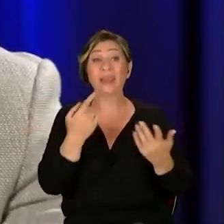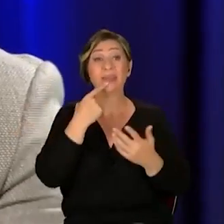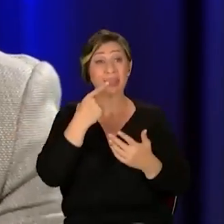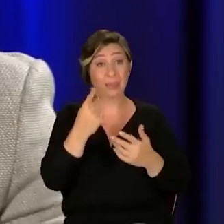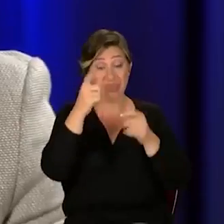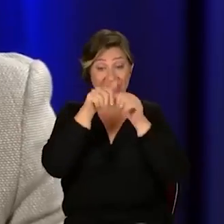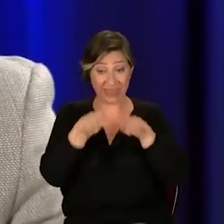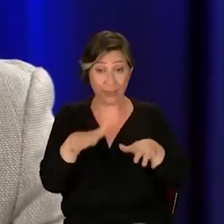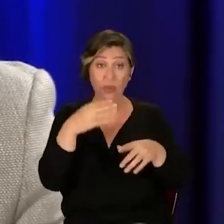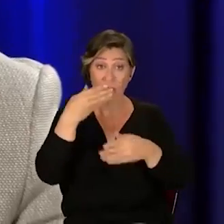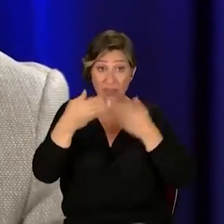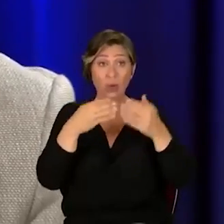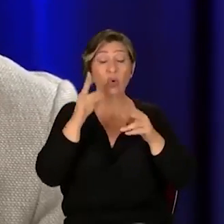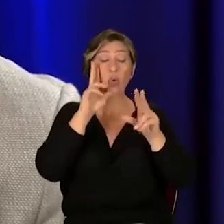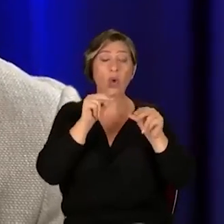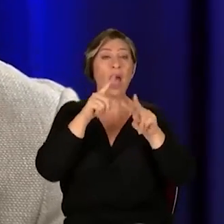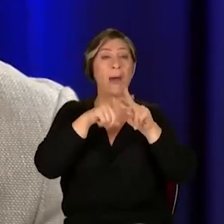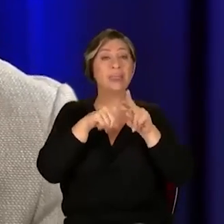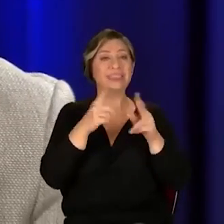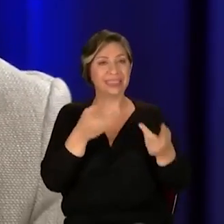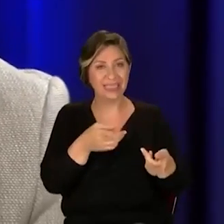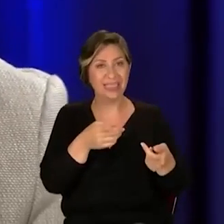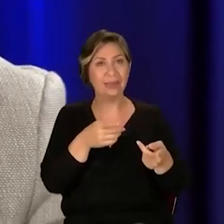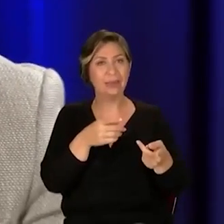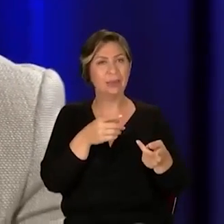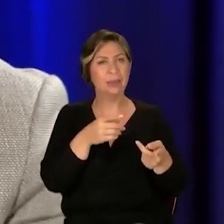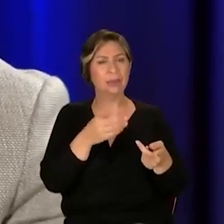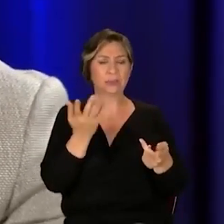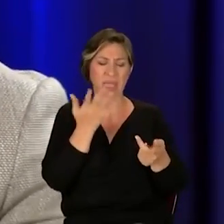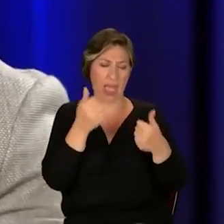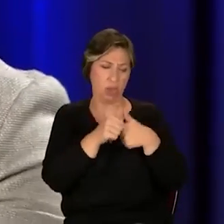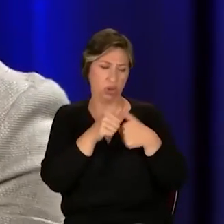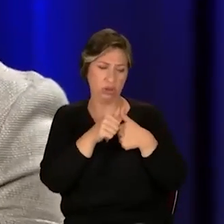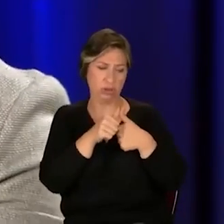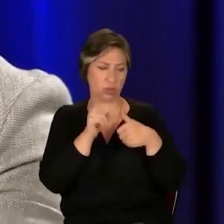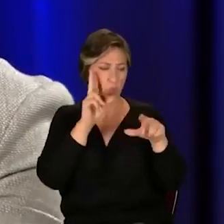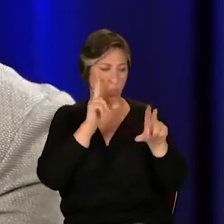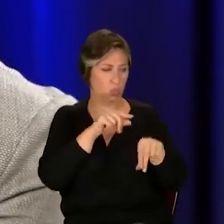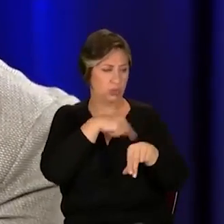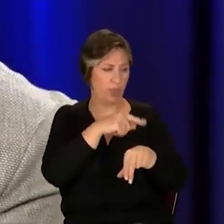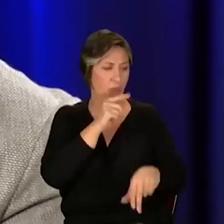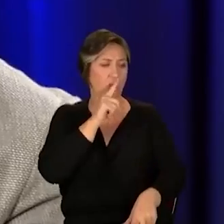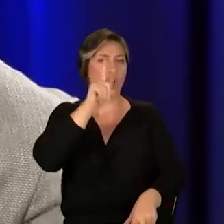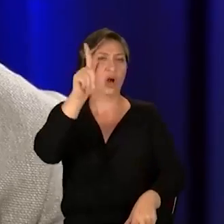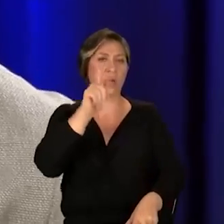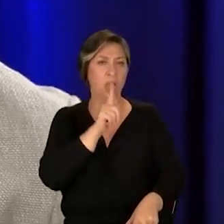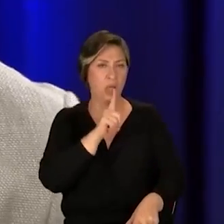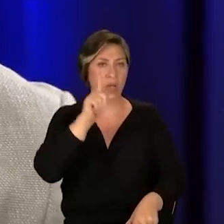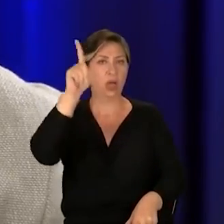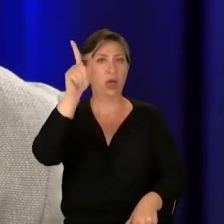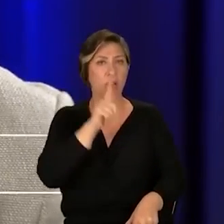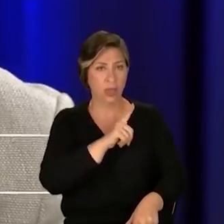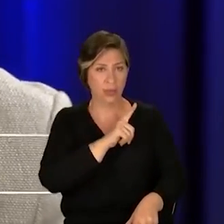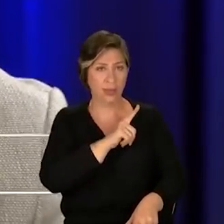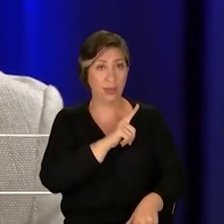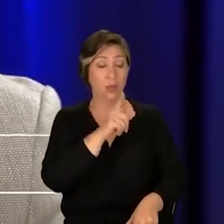böyle bir sistemli gidecek olursak, uyku apne özellikle diyelim ki eşiniz uyku esnasında horluyorsa, çünkü o horlayan